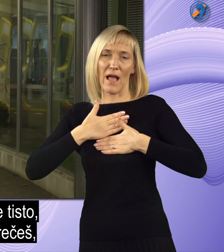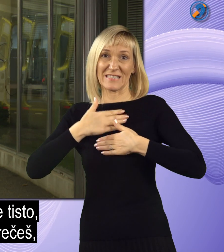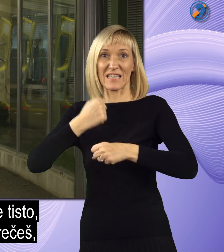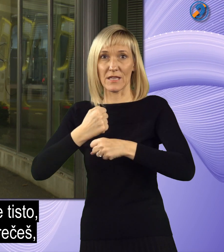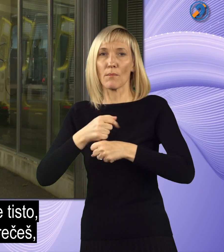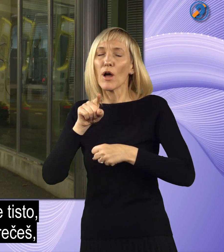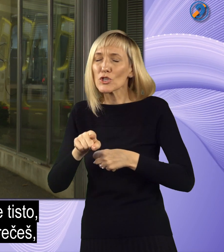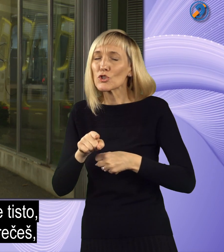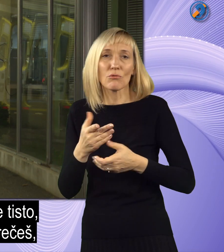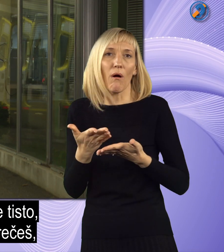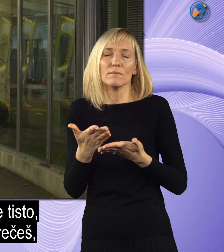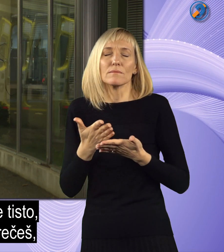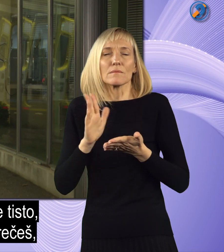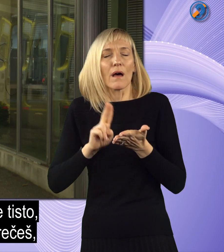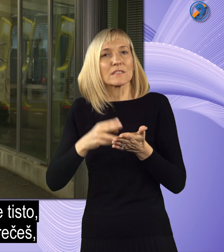potem tisto, kar